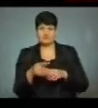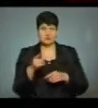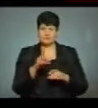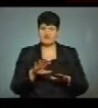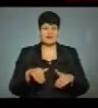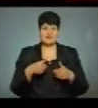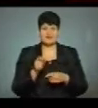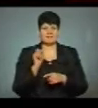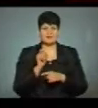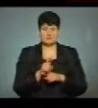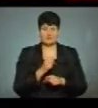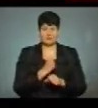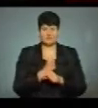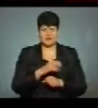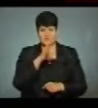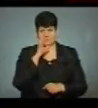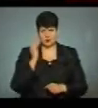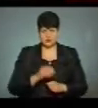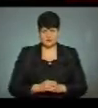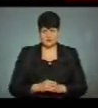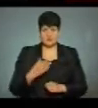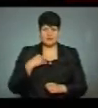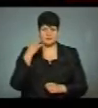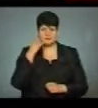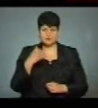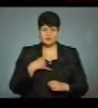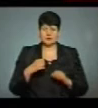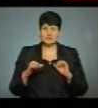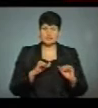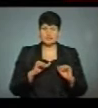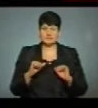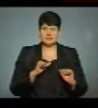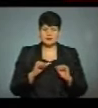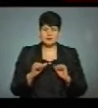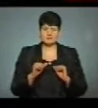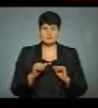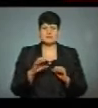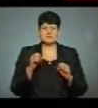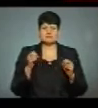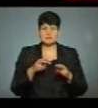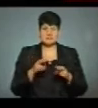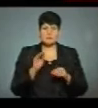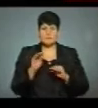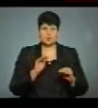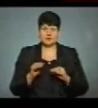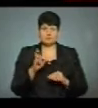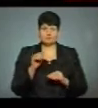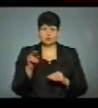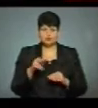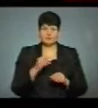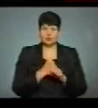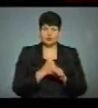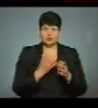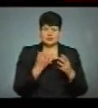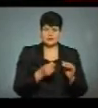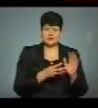давало вказівок працювати вночі. Нам повідомило керівництво спецмонтажбуду, що в них робочий день з